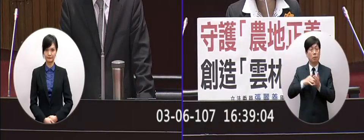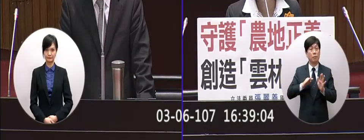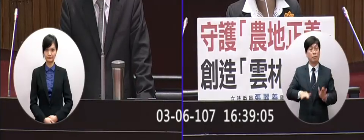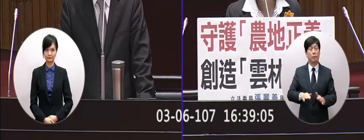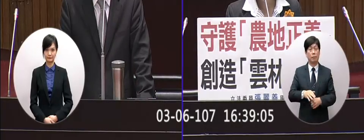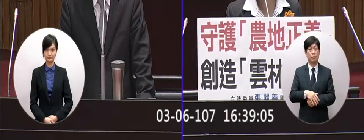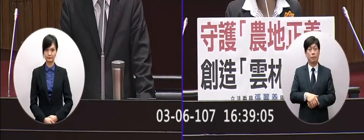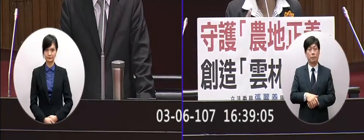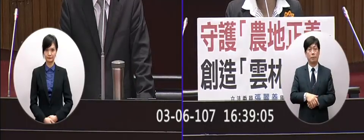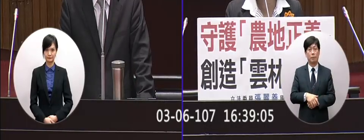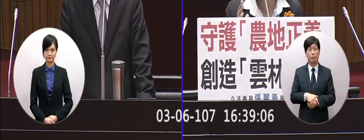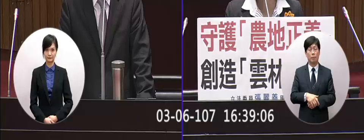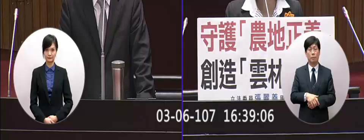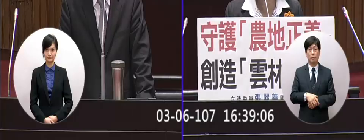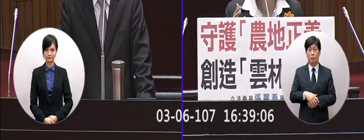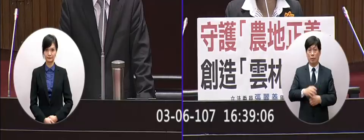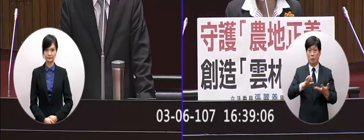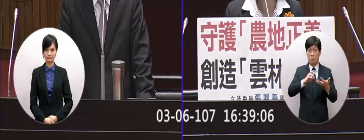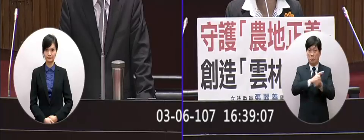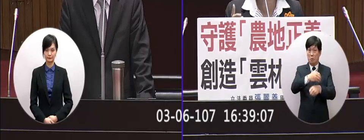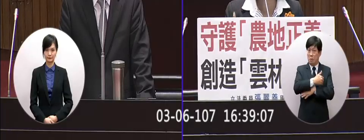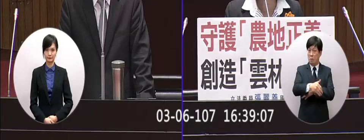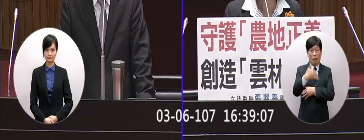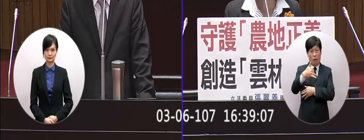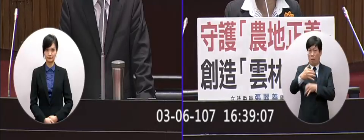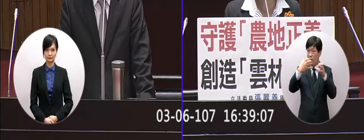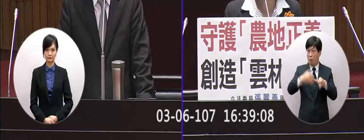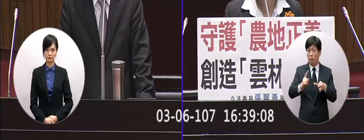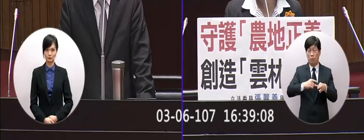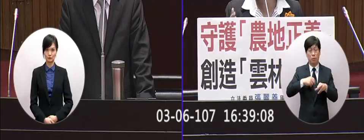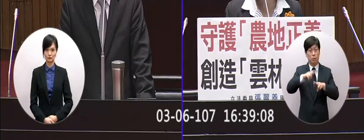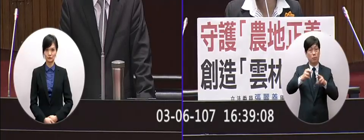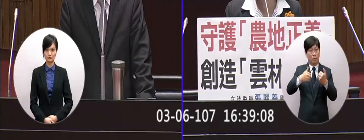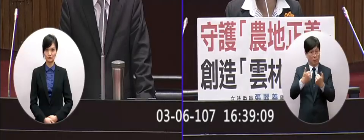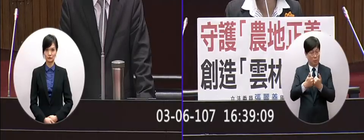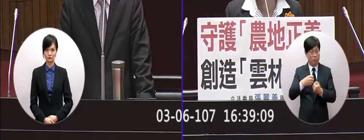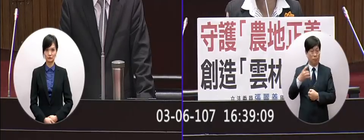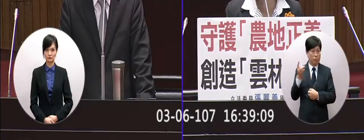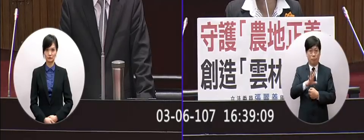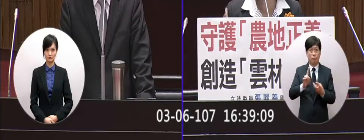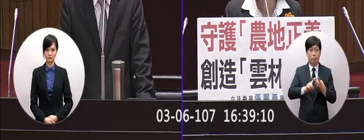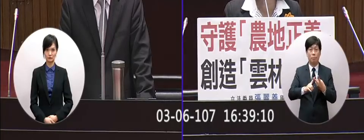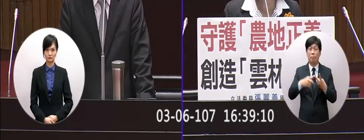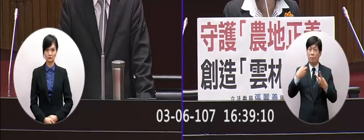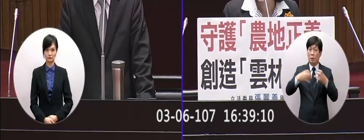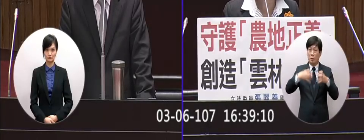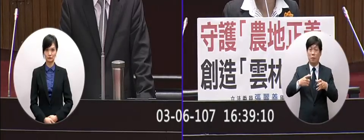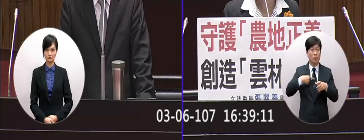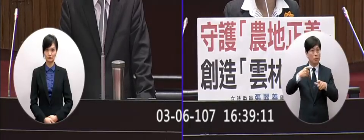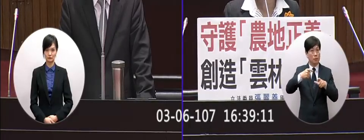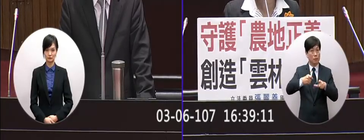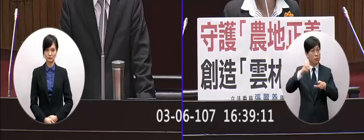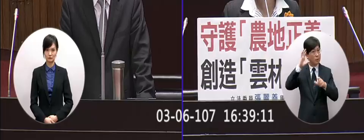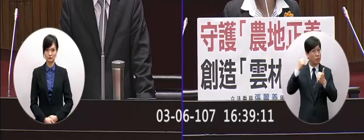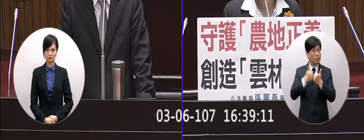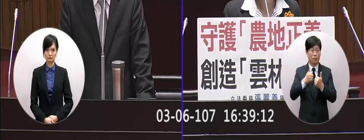前为止没有在云林县开过一次座谈会，也没有开过一次公听会，